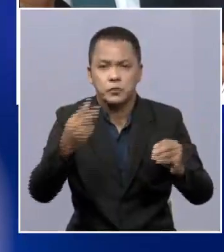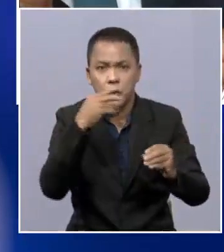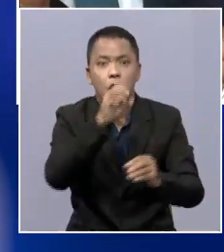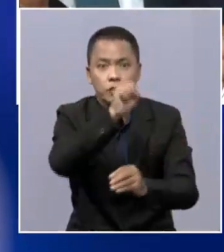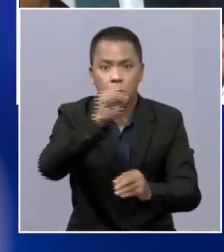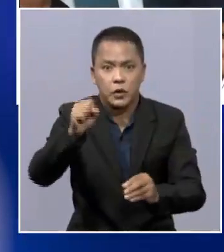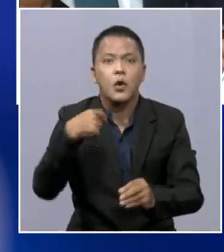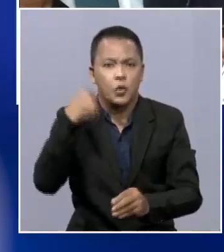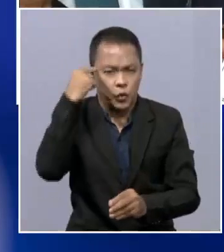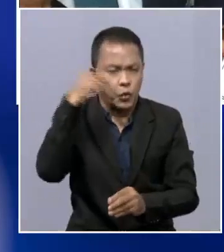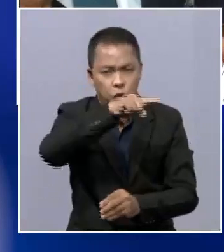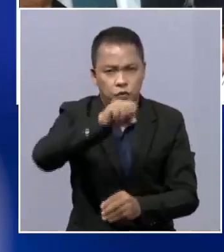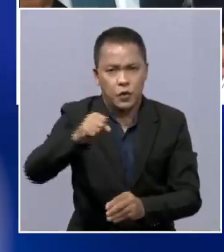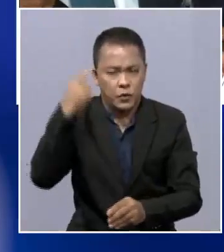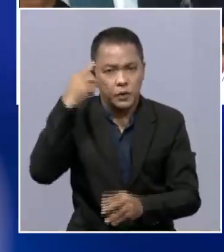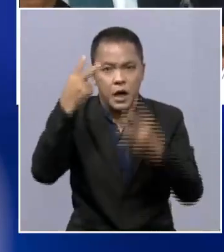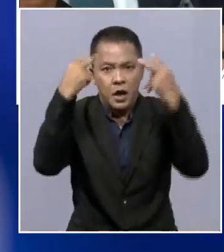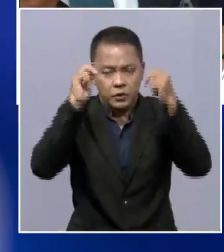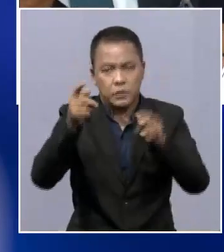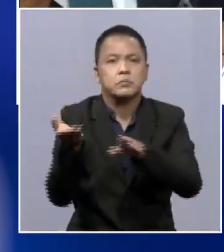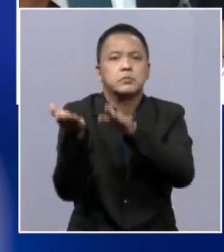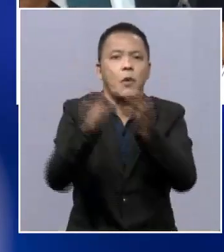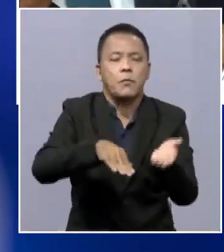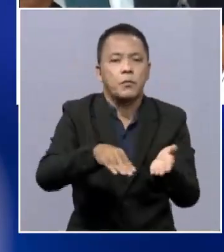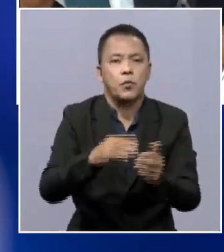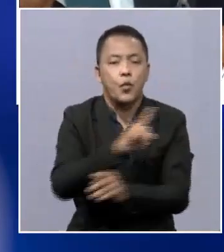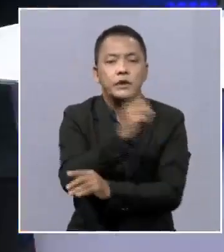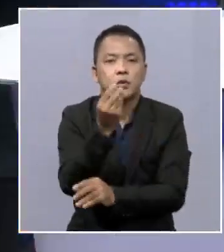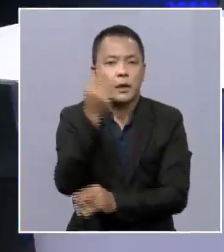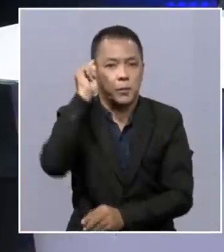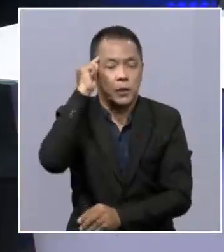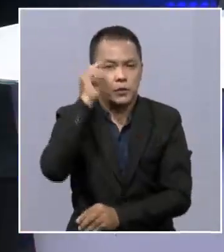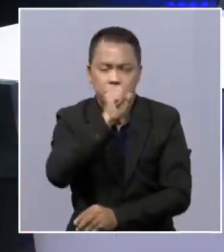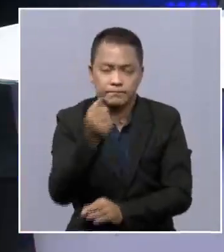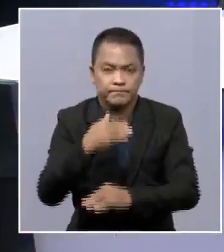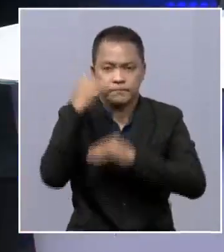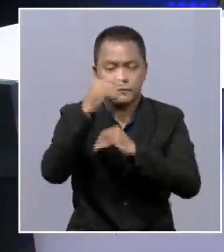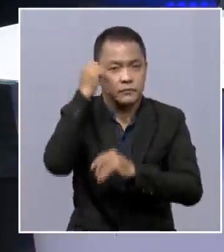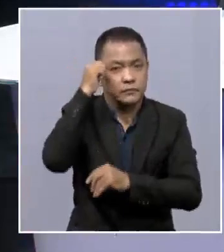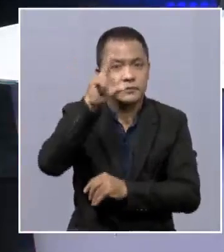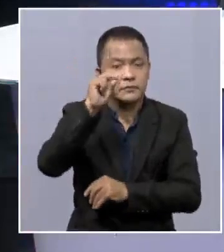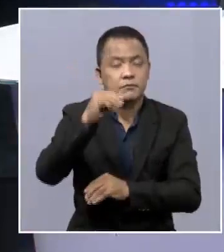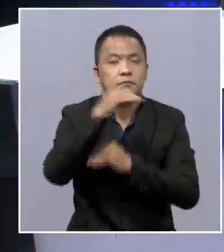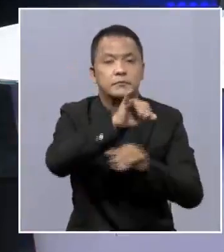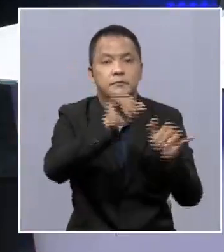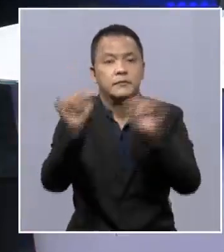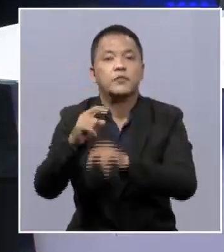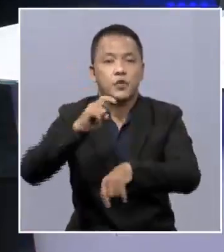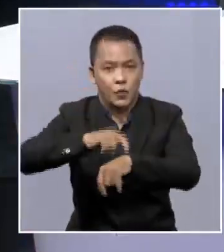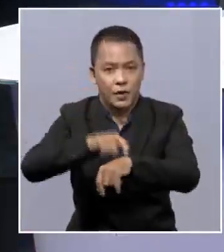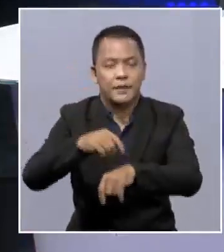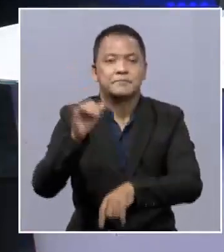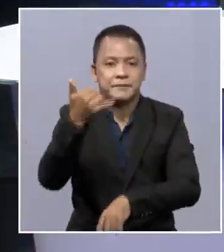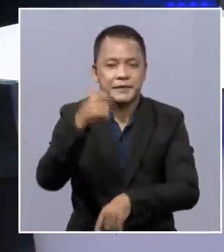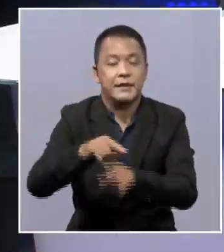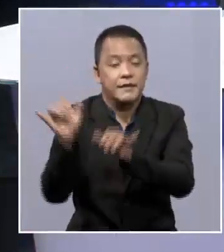ไปสังกัดพรรคเพื่อไทยอันนี้จริงหรือเปล่าบิ๊กป้อมไม่ตอบคำถามนะคะได้แต่สายหน้าคุณผู้ชมนี่ค่ะ